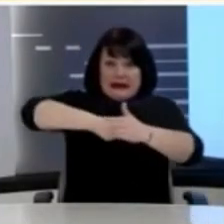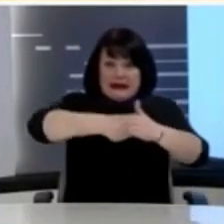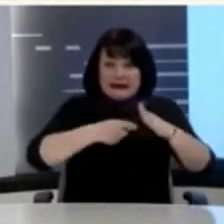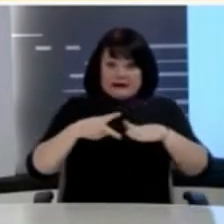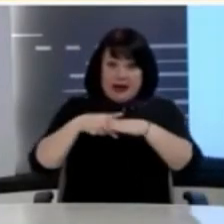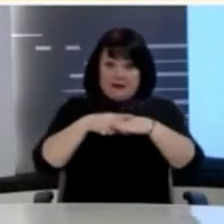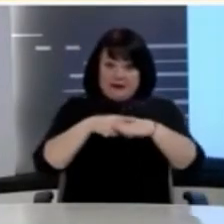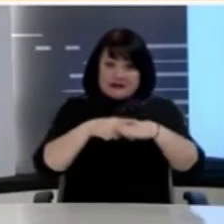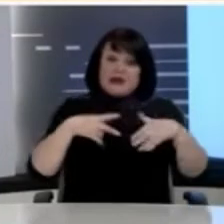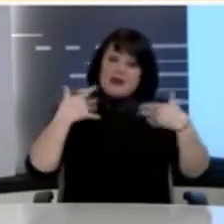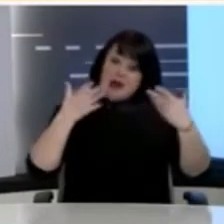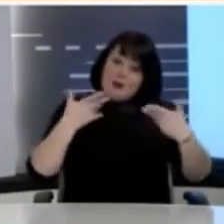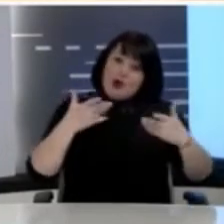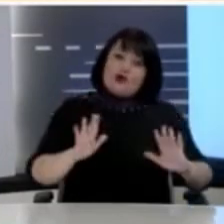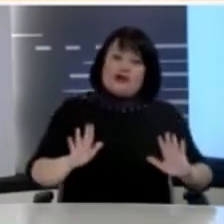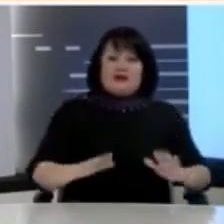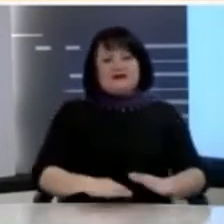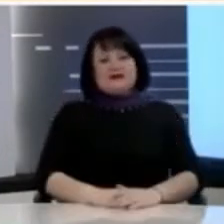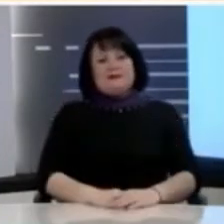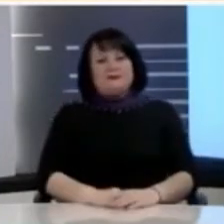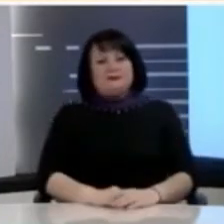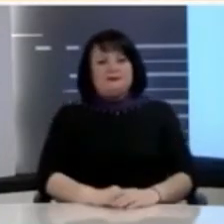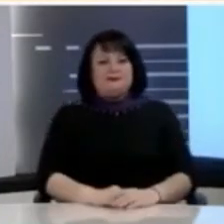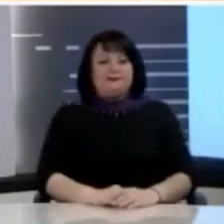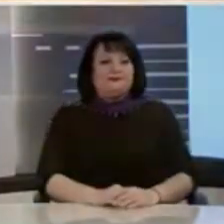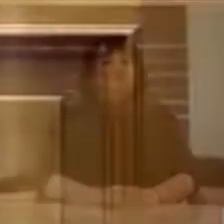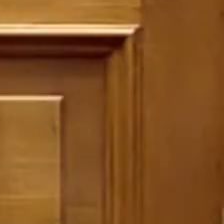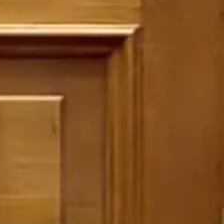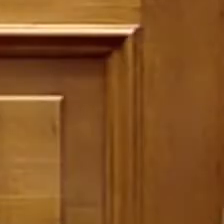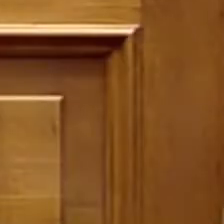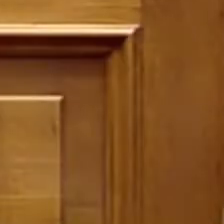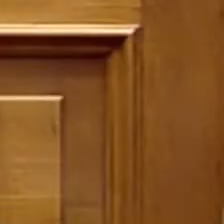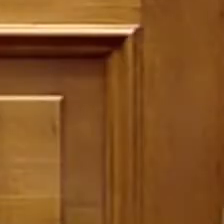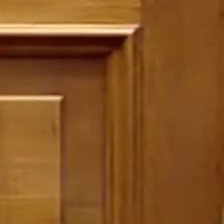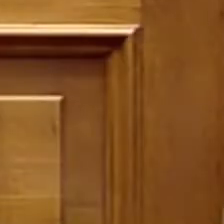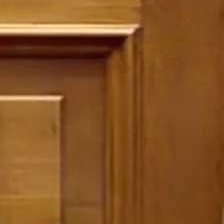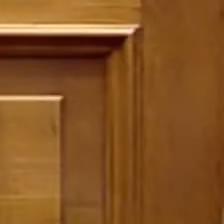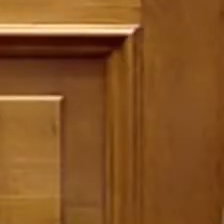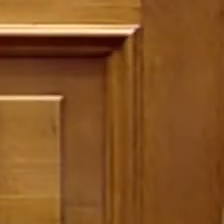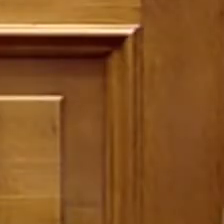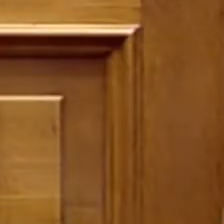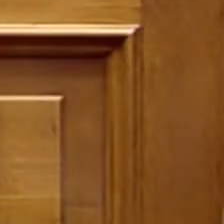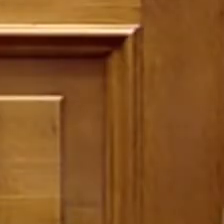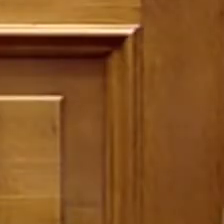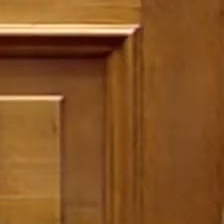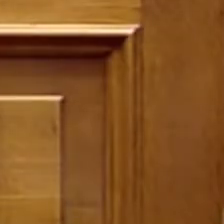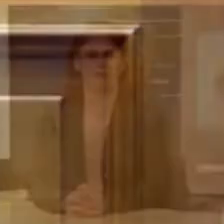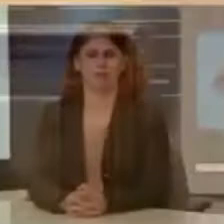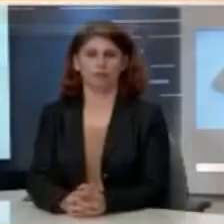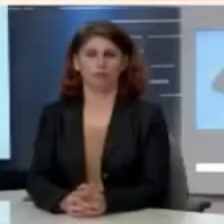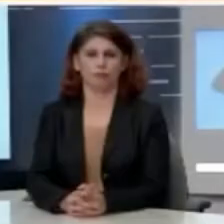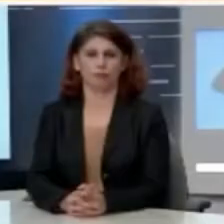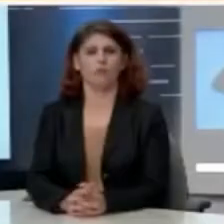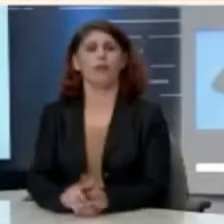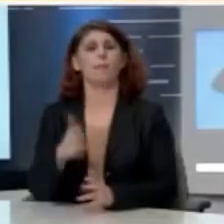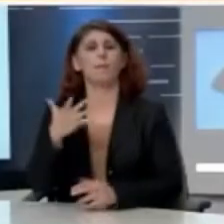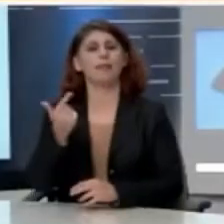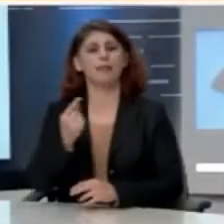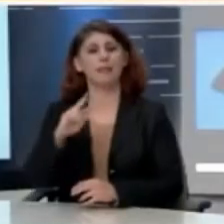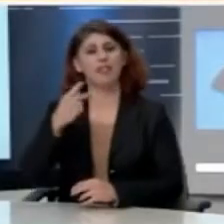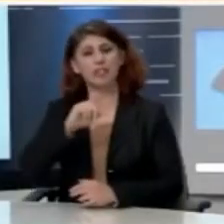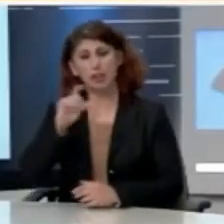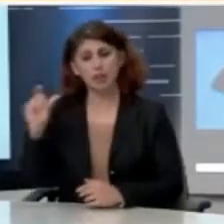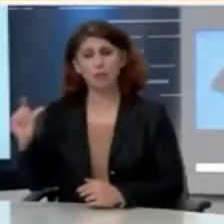θα λογοδοτήσετε και για αυτά. Για τα 5,5 δισεκατομμύρια που φορτώσατε στο φορολογούμενο με νέα δανεικά λόγω των ληξιπρόθεσμων